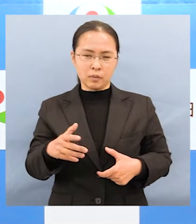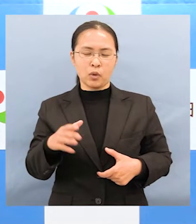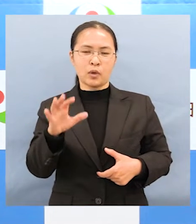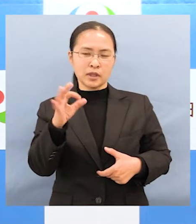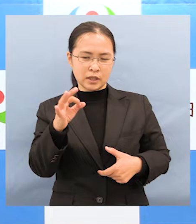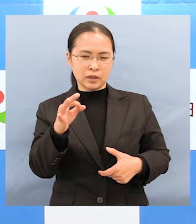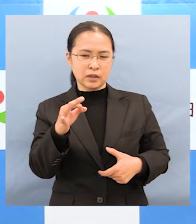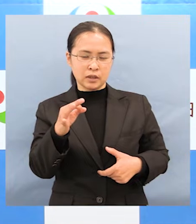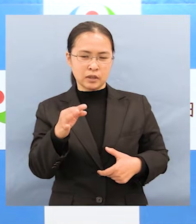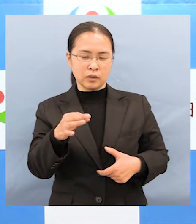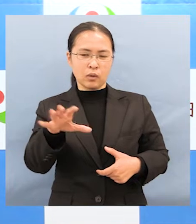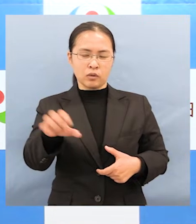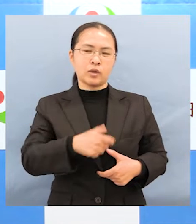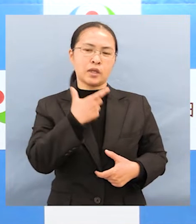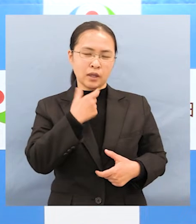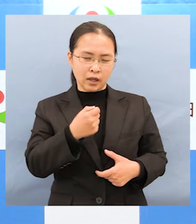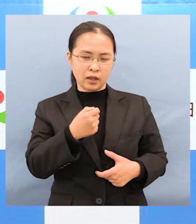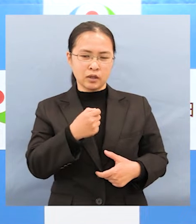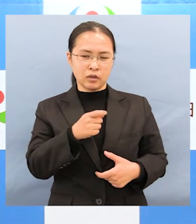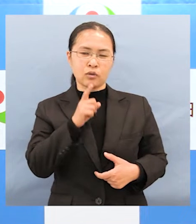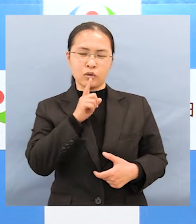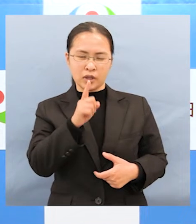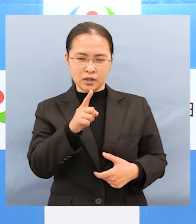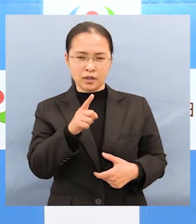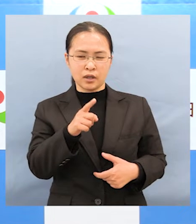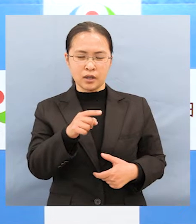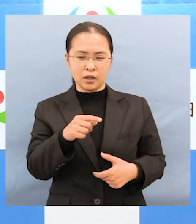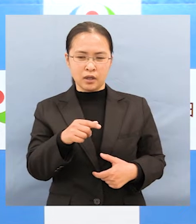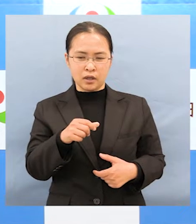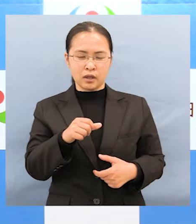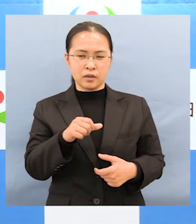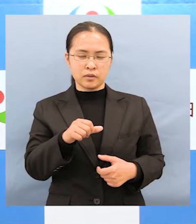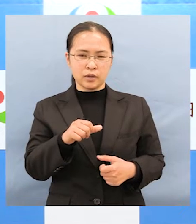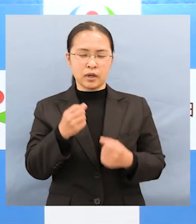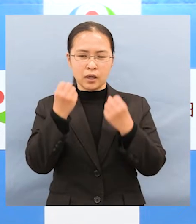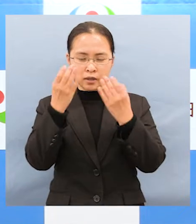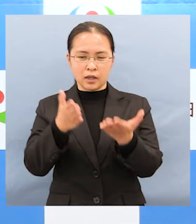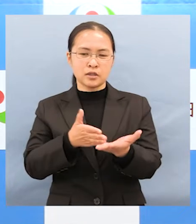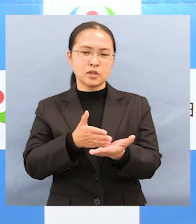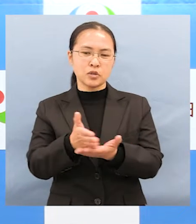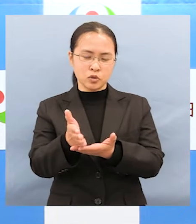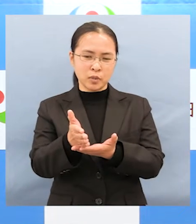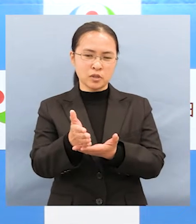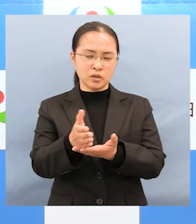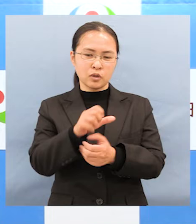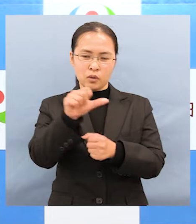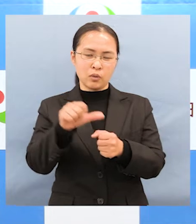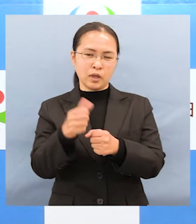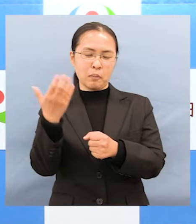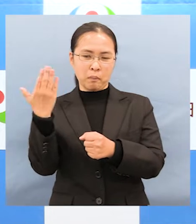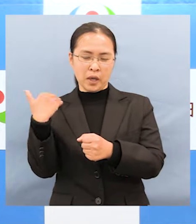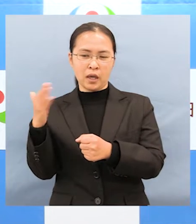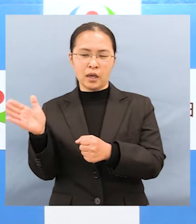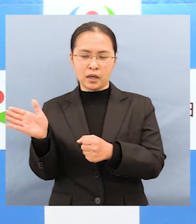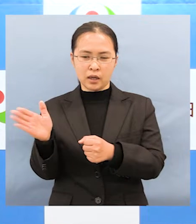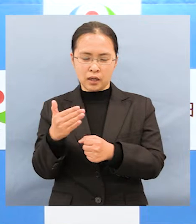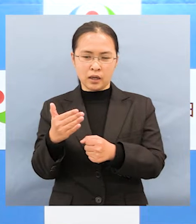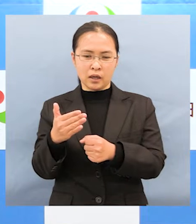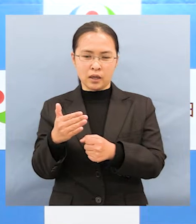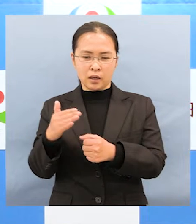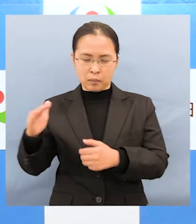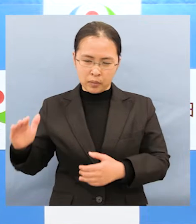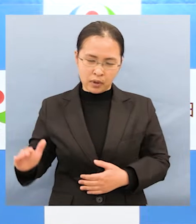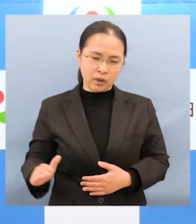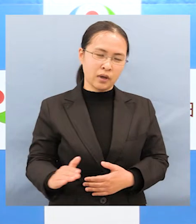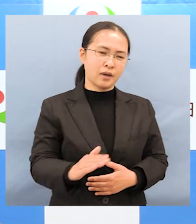ダルを取りたいと言って、ここからまた新しい出発を切ったあの5年前から ずいぶん、まあ、